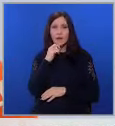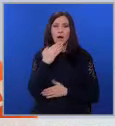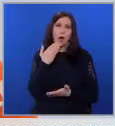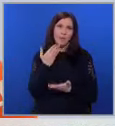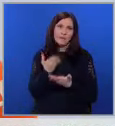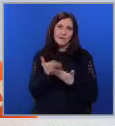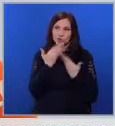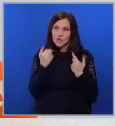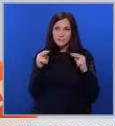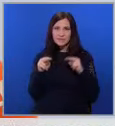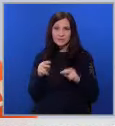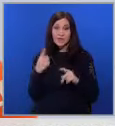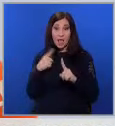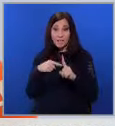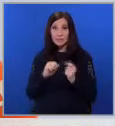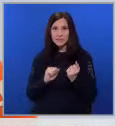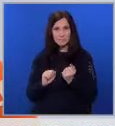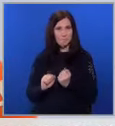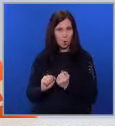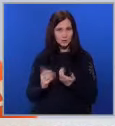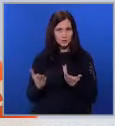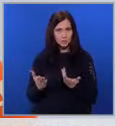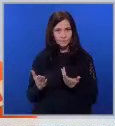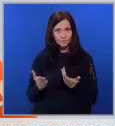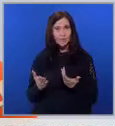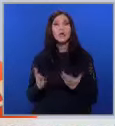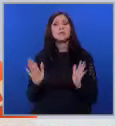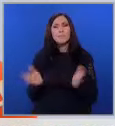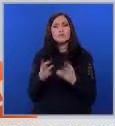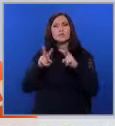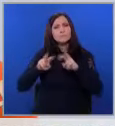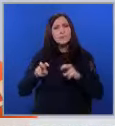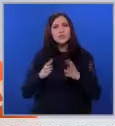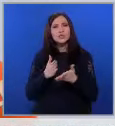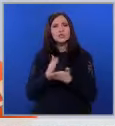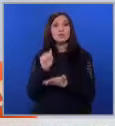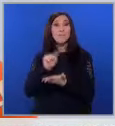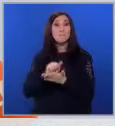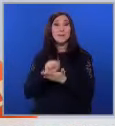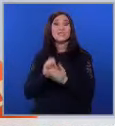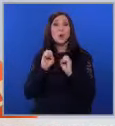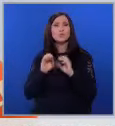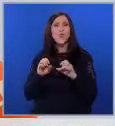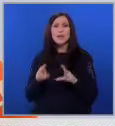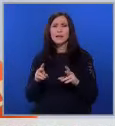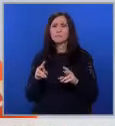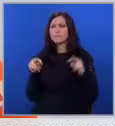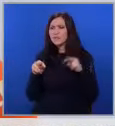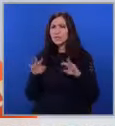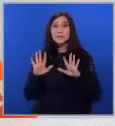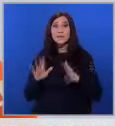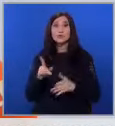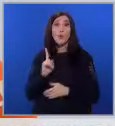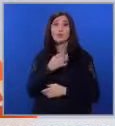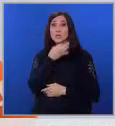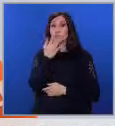обявява, че няма свидетели месец по-късно и почва да търси чрез прессъобщения свидетели за нещо, което се е случило преди един